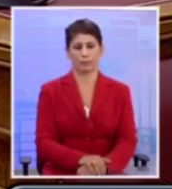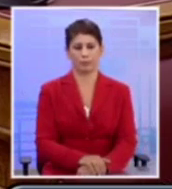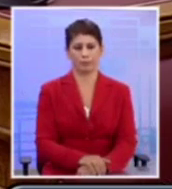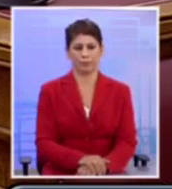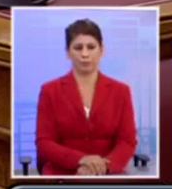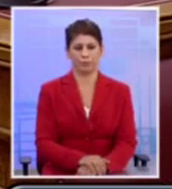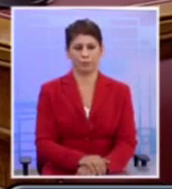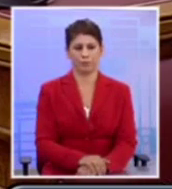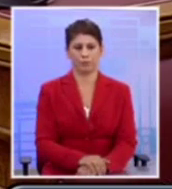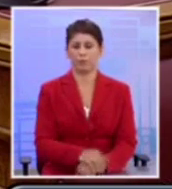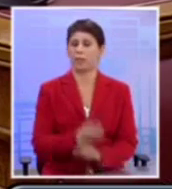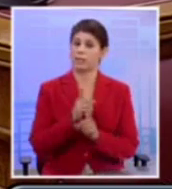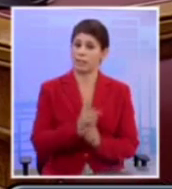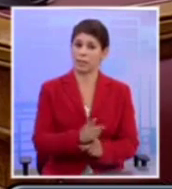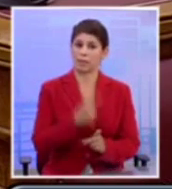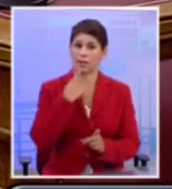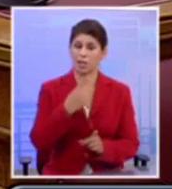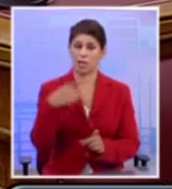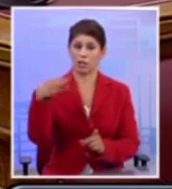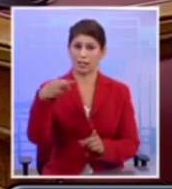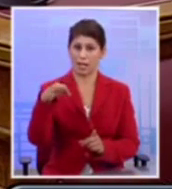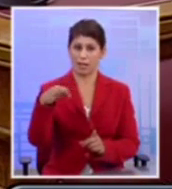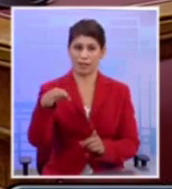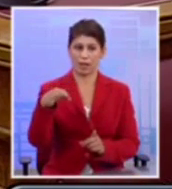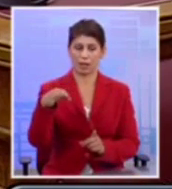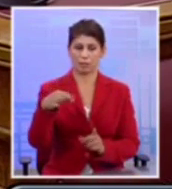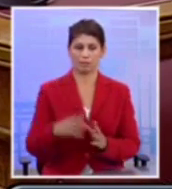Και συγκεκριμένα αναφέρομαι στην σελίδα,